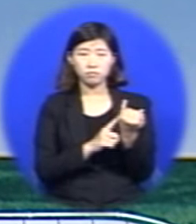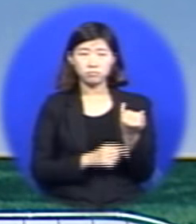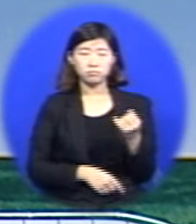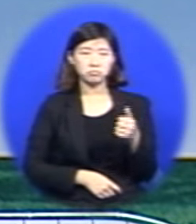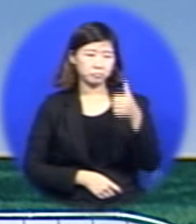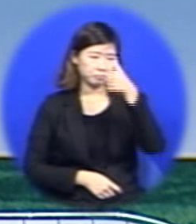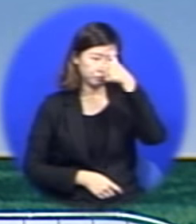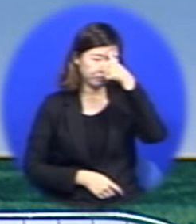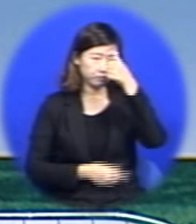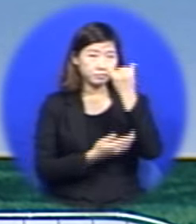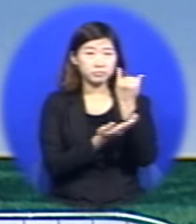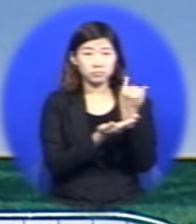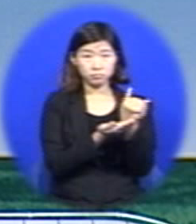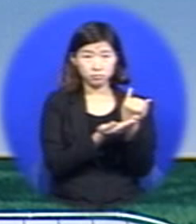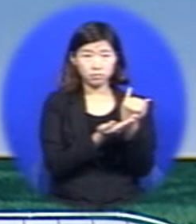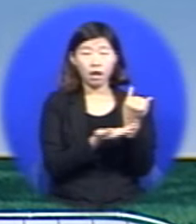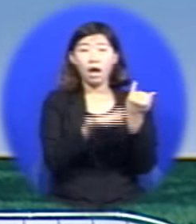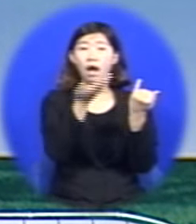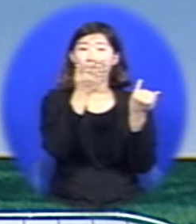손님인 거죠.